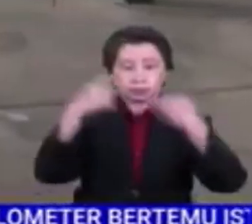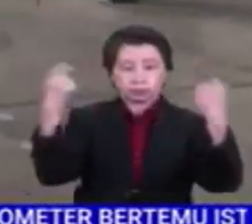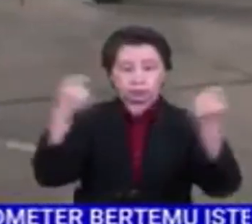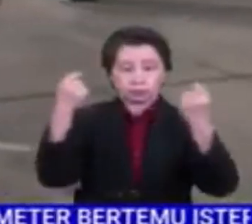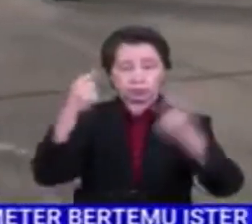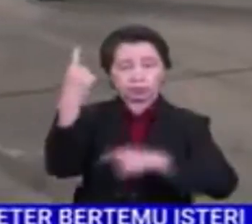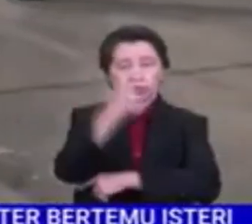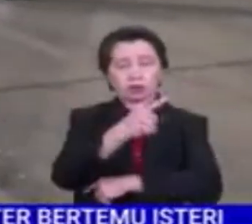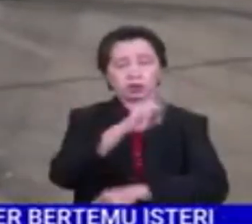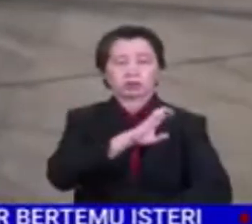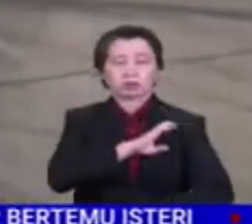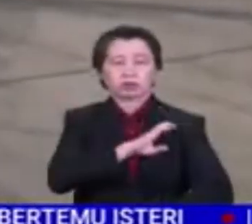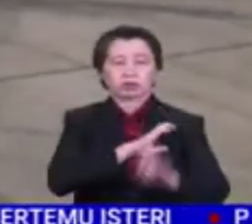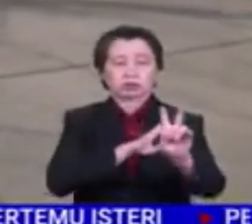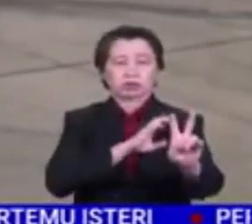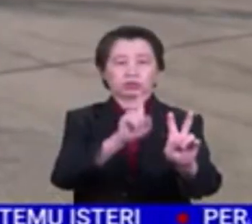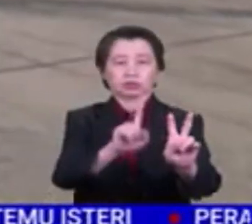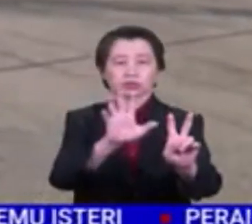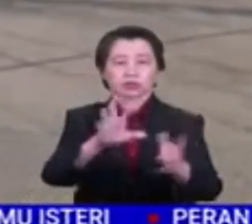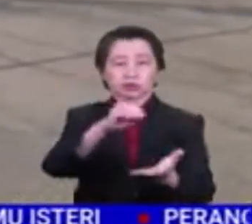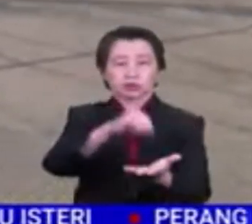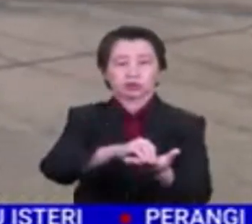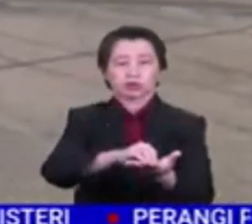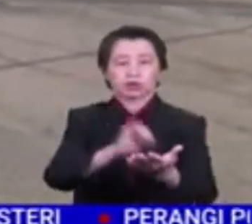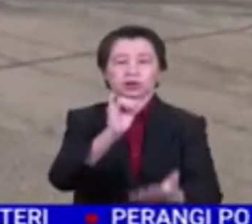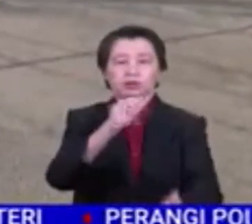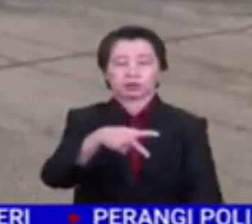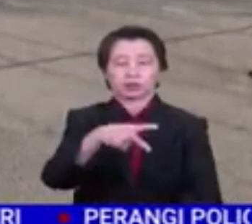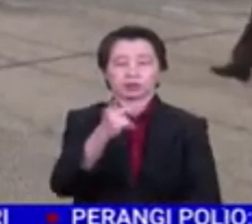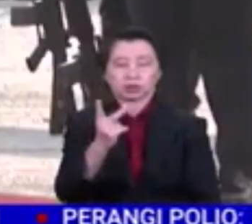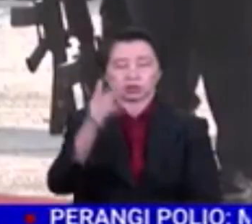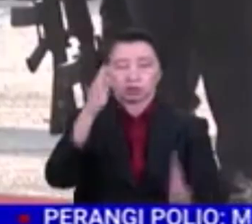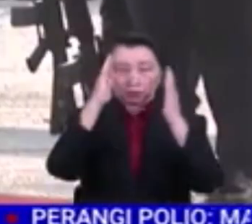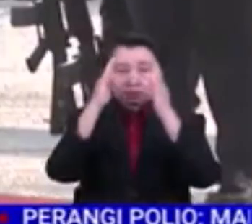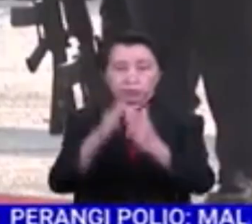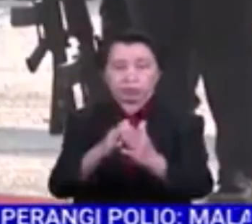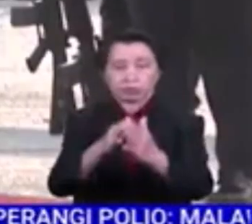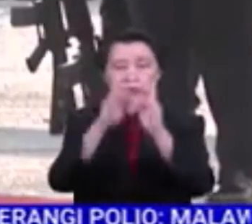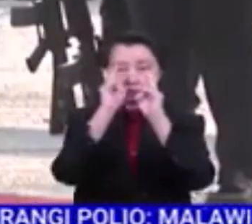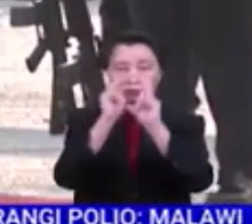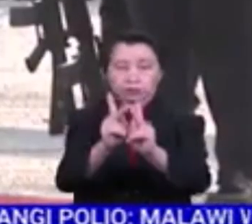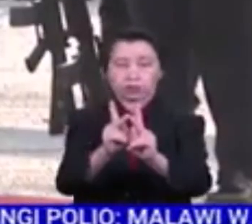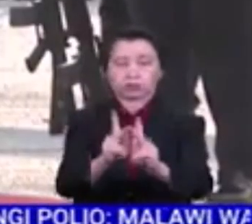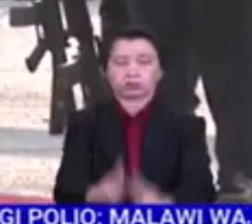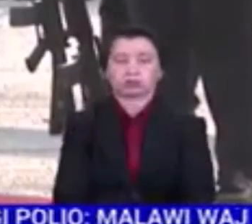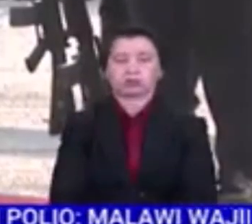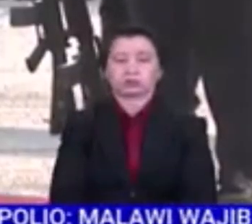peringatan Hari Polis ke-215 di Ibu Jabat Polis Kontinjen Pahang di Kuantan.